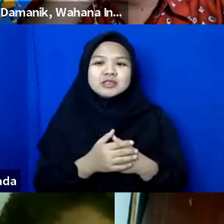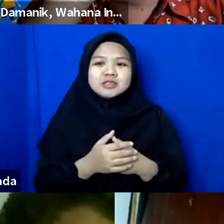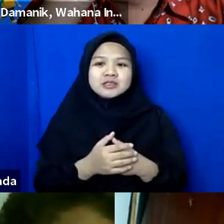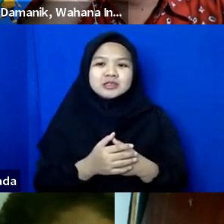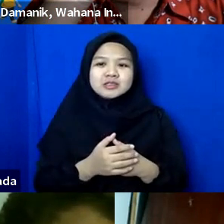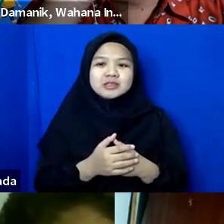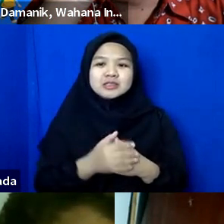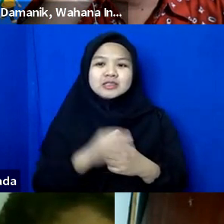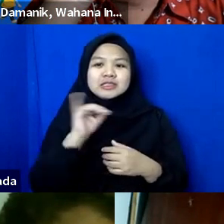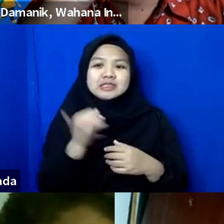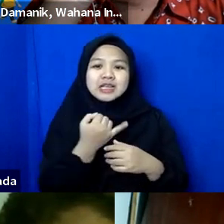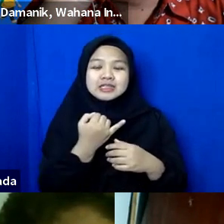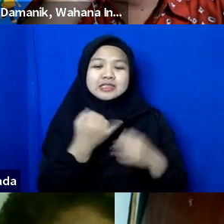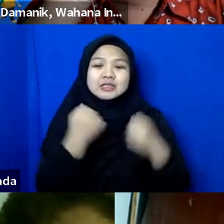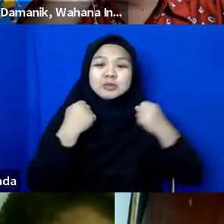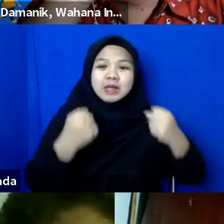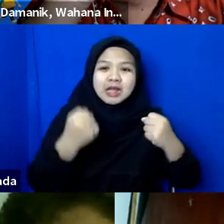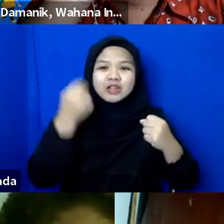amunisi untuk